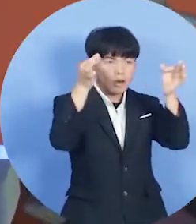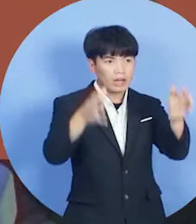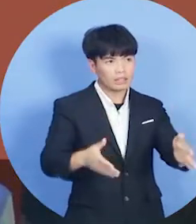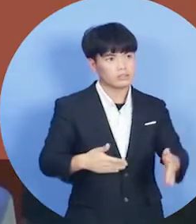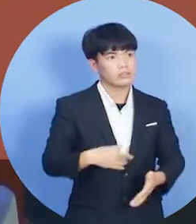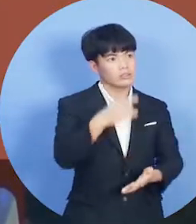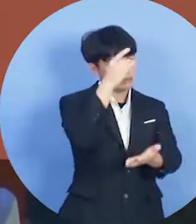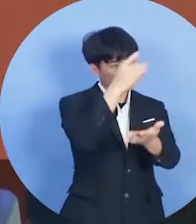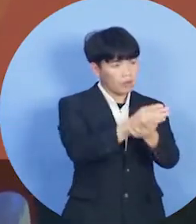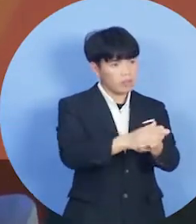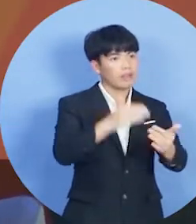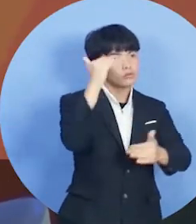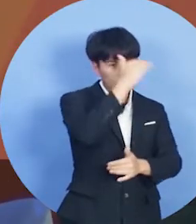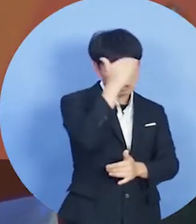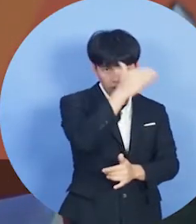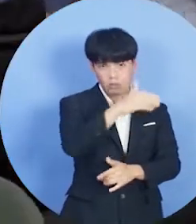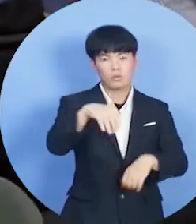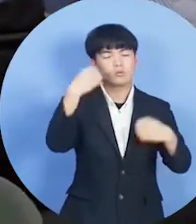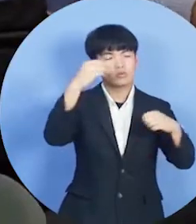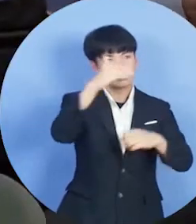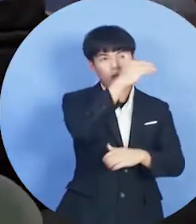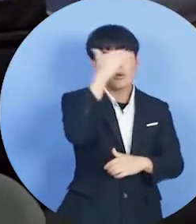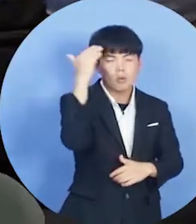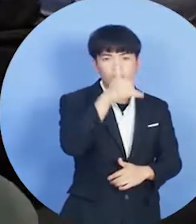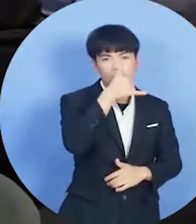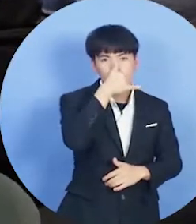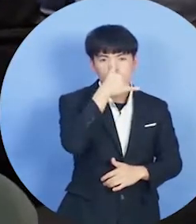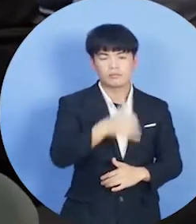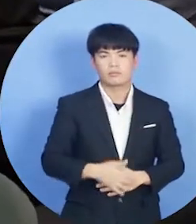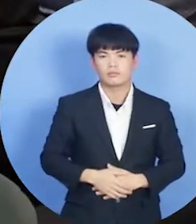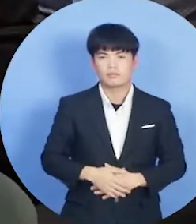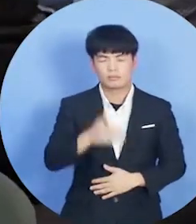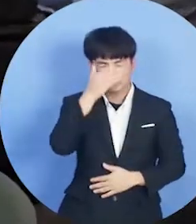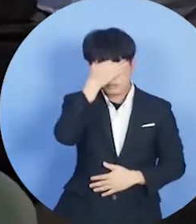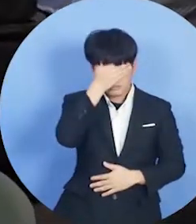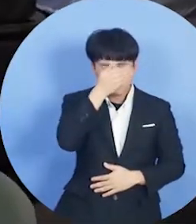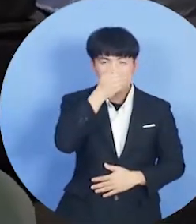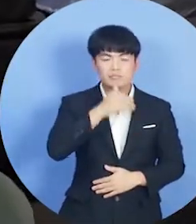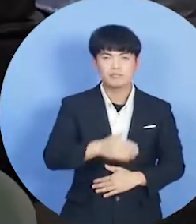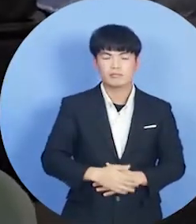기간에 축제를 관람하고 천안 기업을 방문하는 등 일정을 수행했습니다.